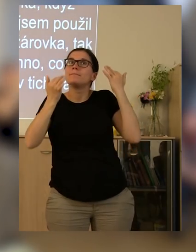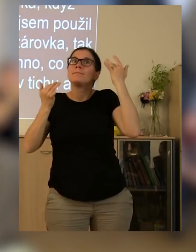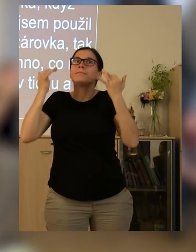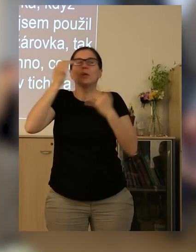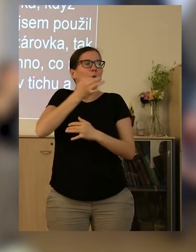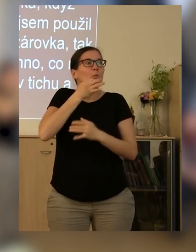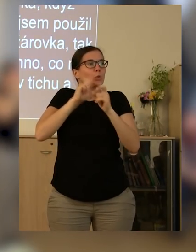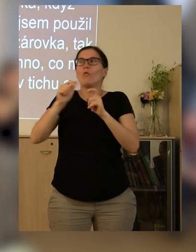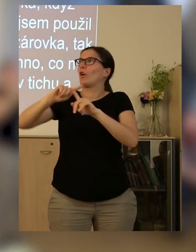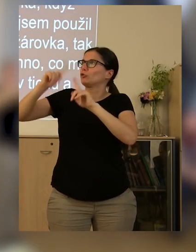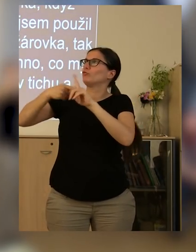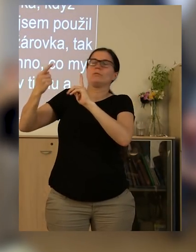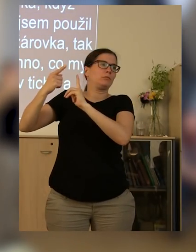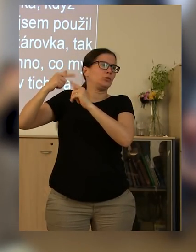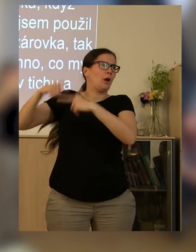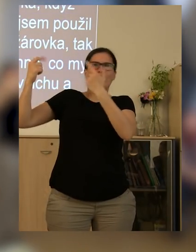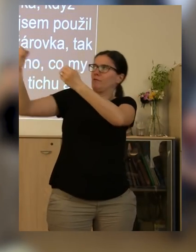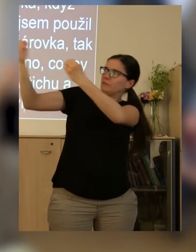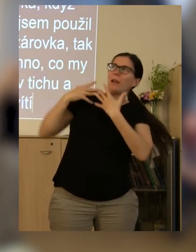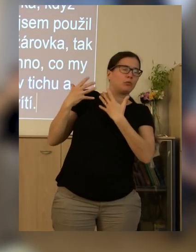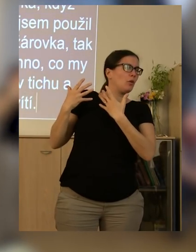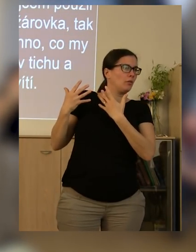ta žárovka přesvítí.